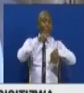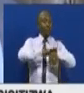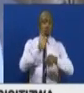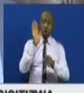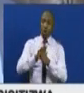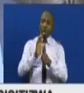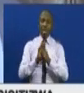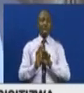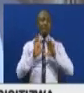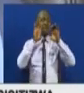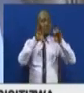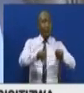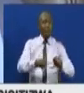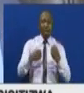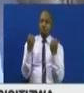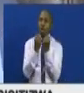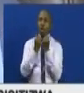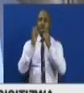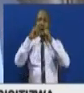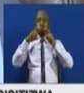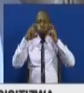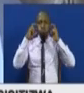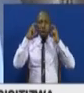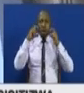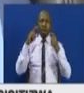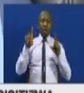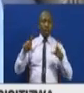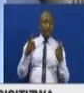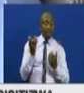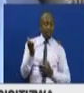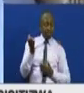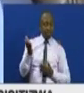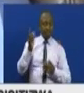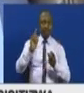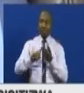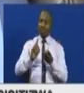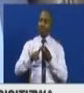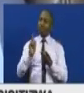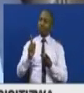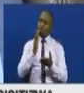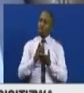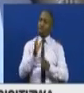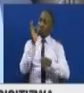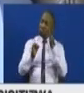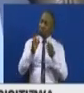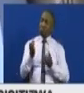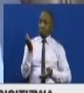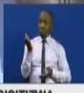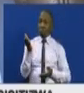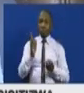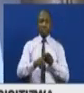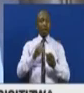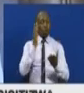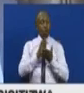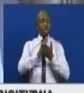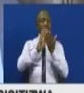wameingilia swala la kutengeneza barakoa. Lakini je, zina mantiki? Zinazuia